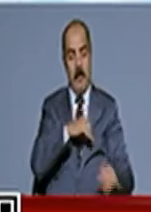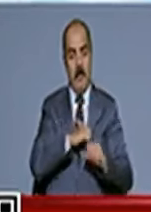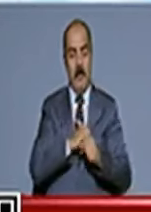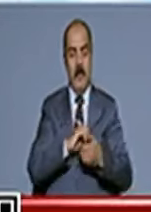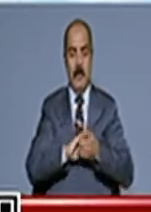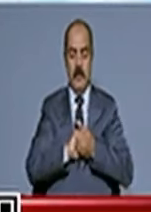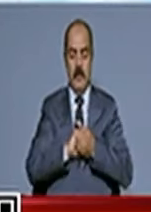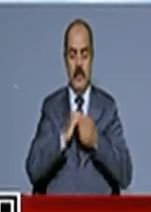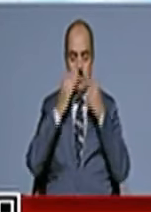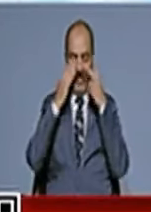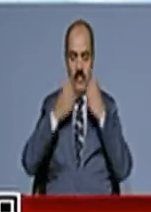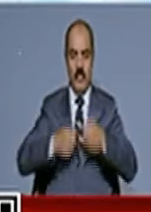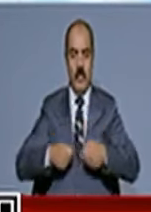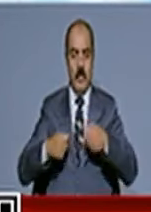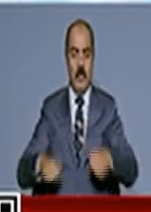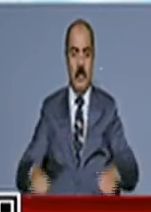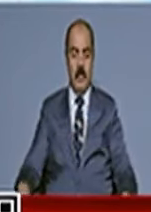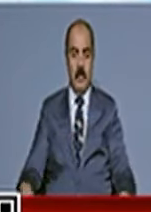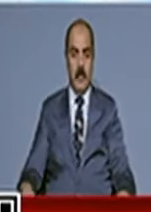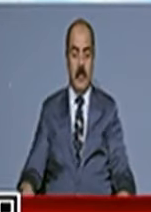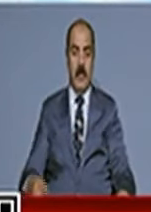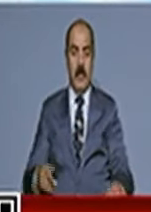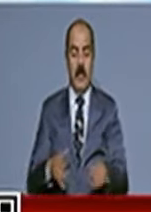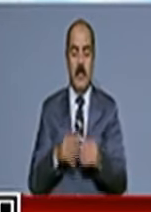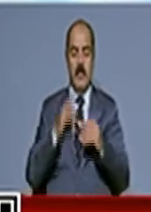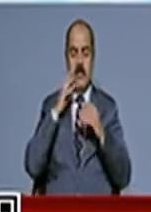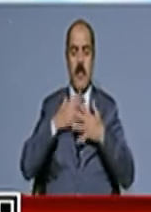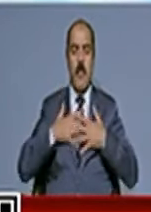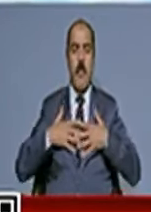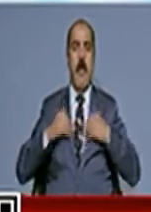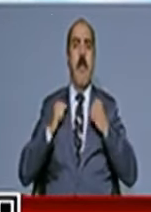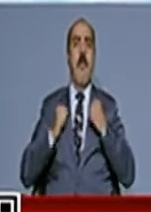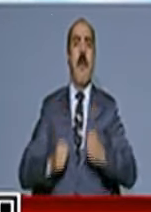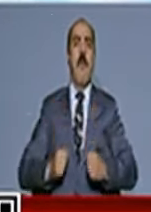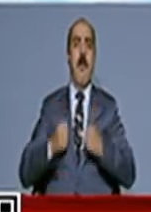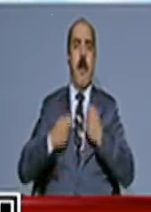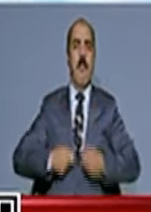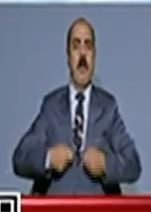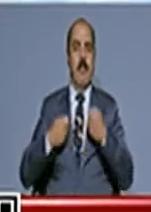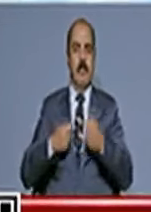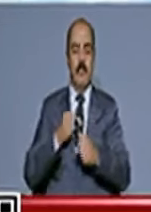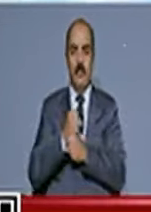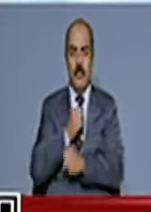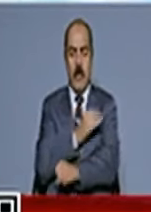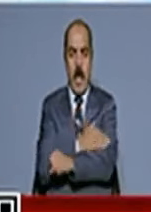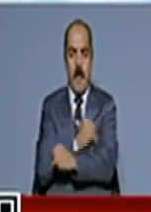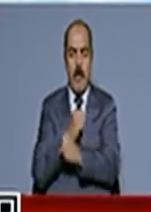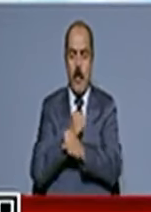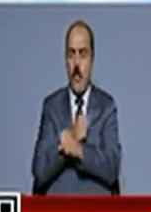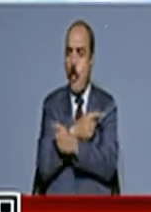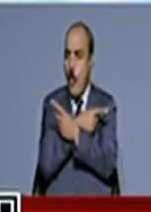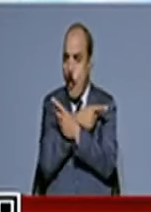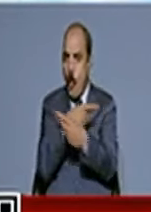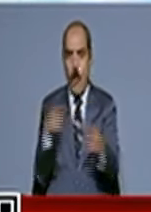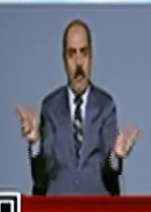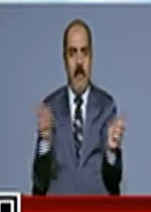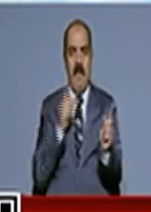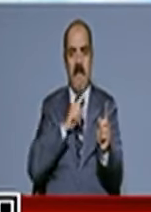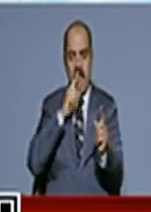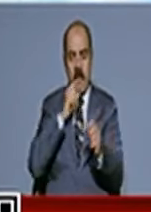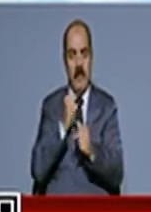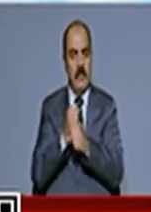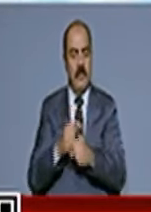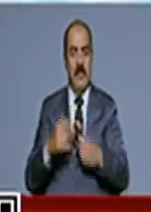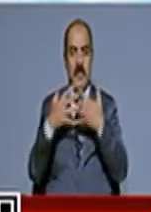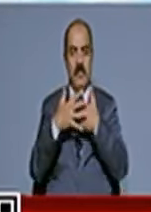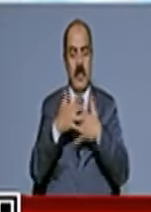الفاعلية، كما أعرب عن خالص الشكر والتقدير للعاملين بكل من شركة أتوم